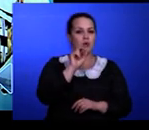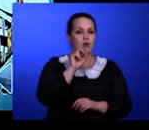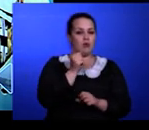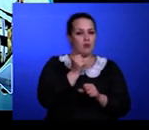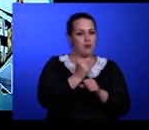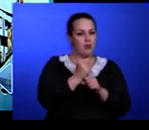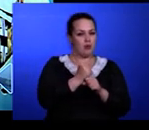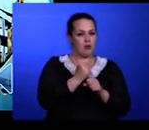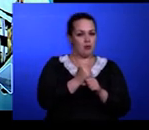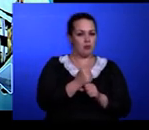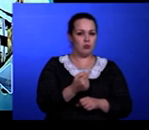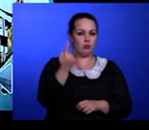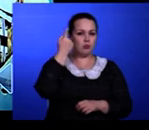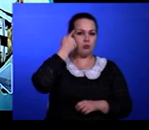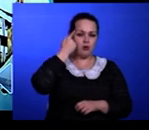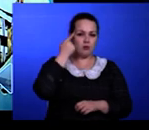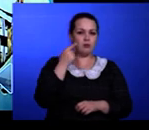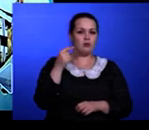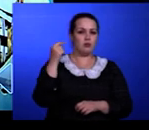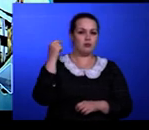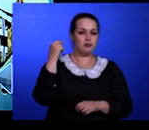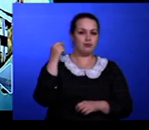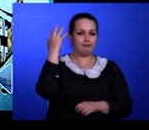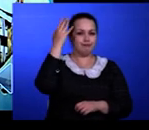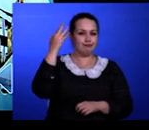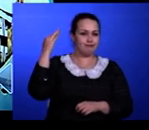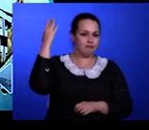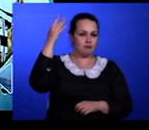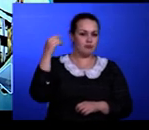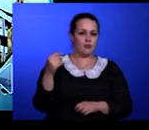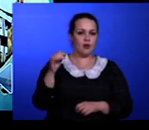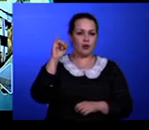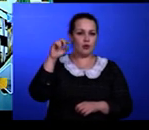мелькнуло в голове юлдаш а